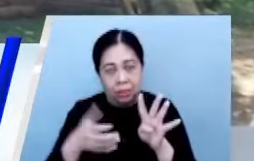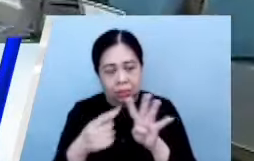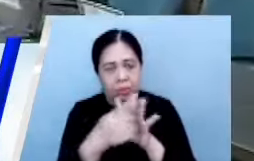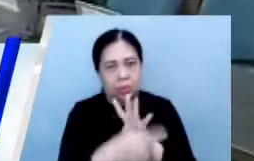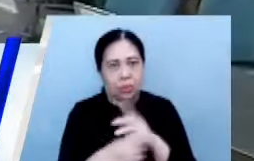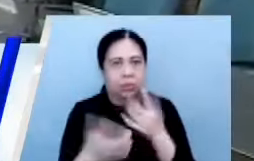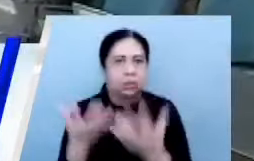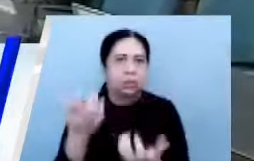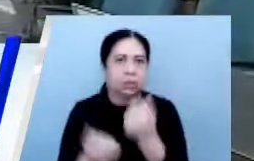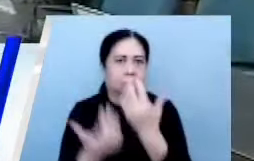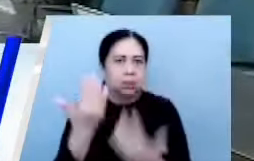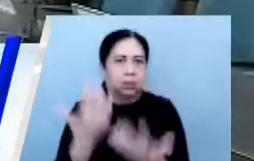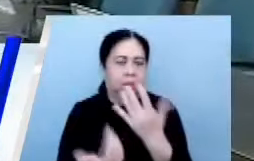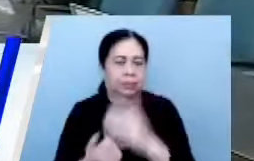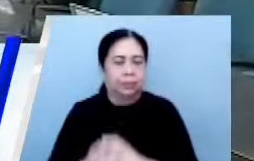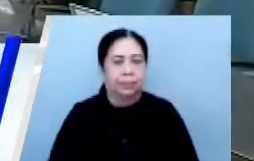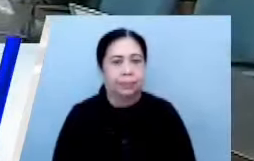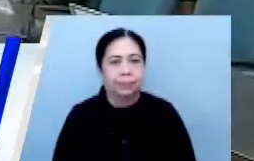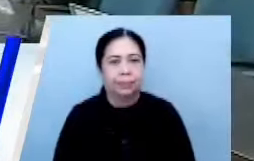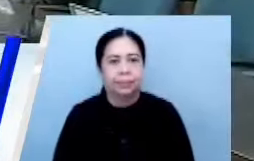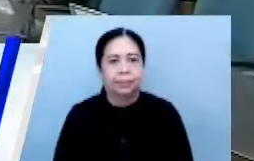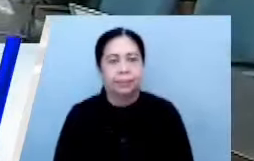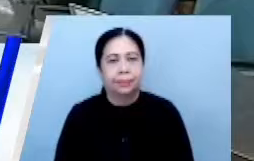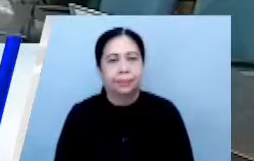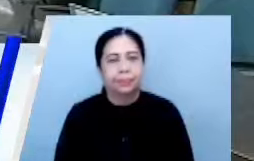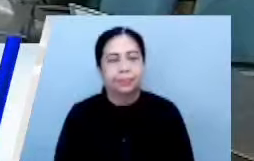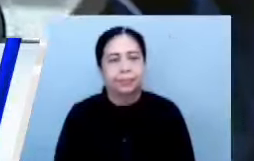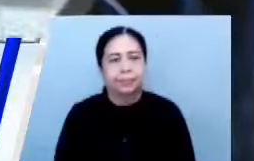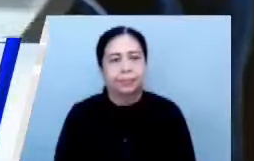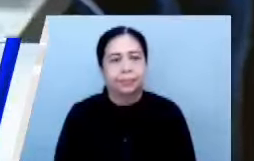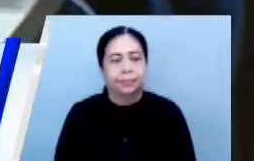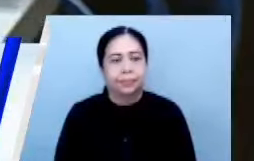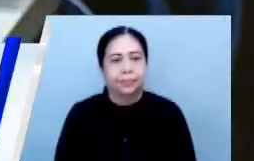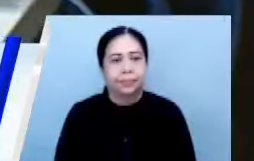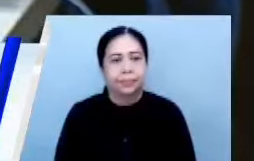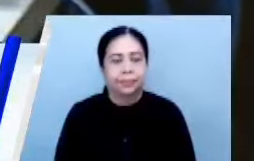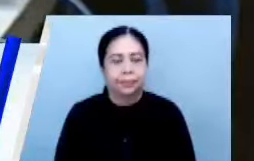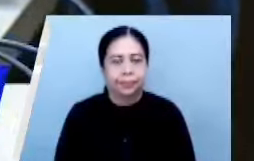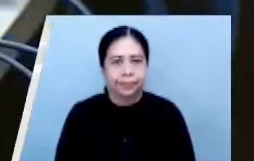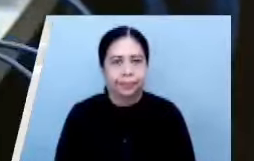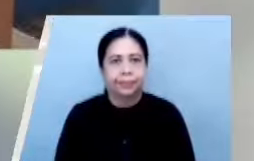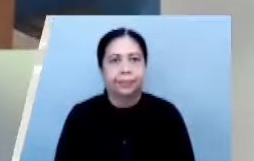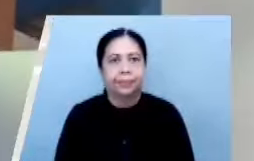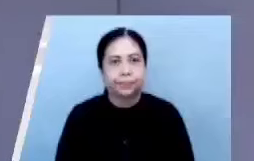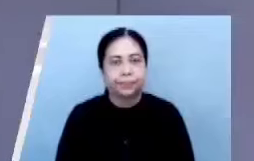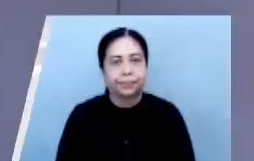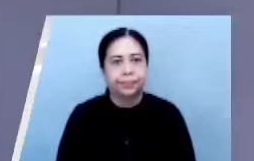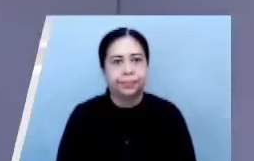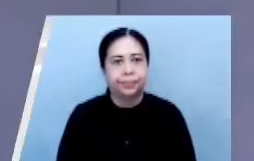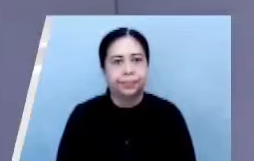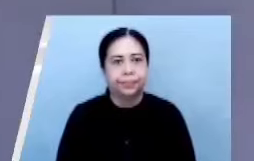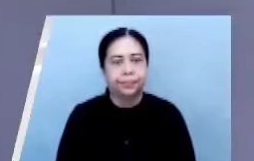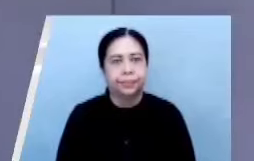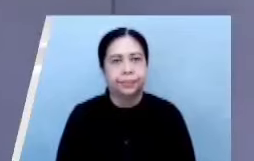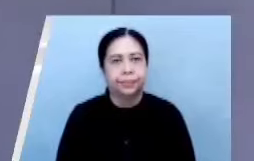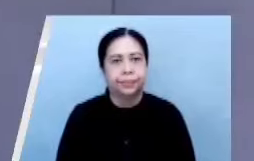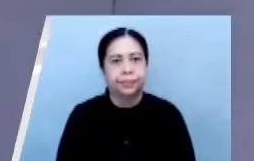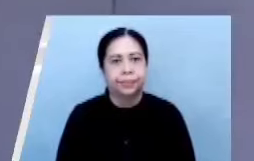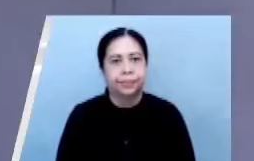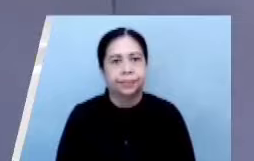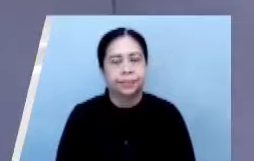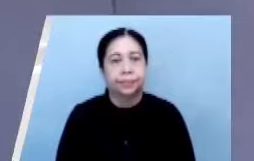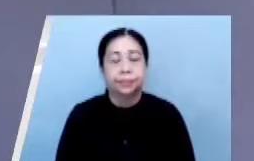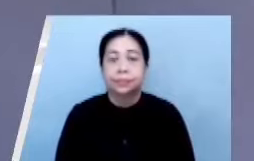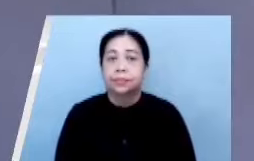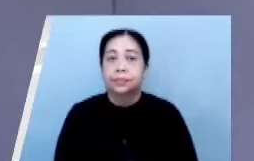arson. Para sa GMA Integrated News, Jonathan Andal, nakatutok, 24 oras. May big time